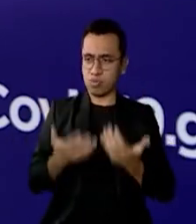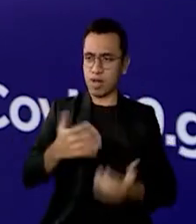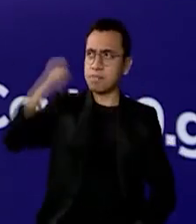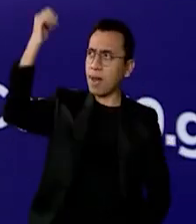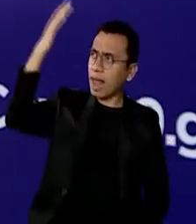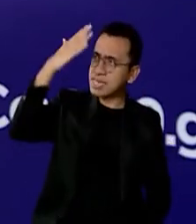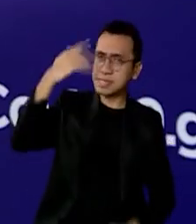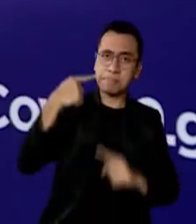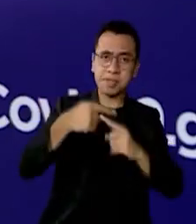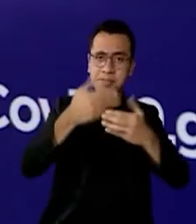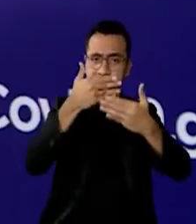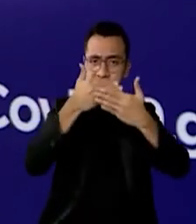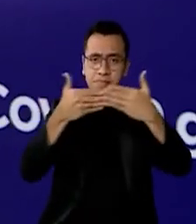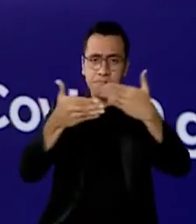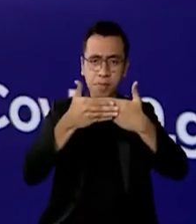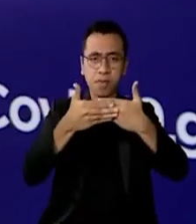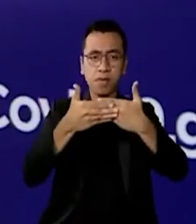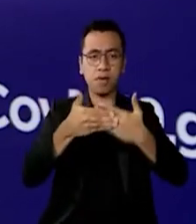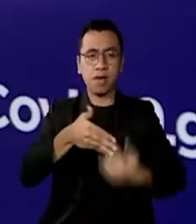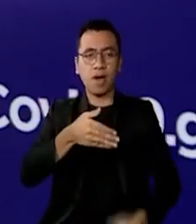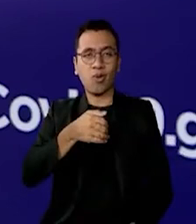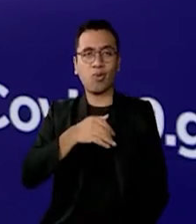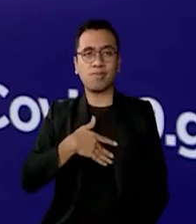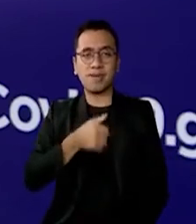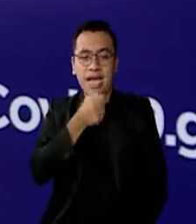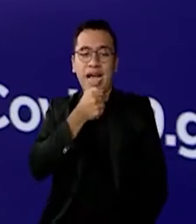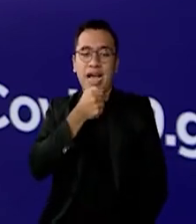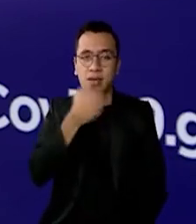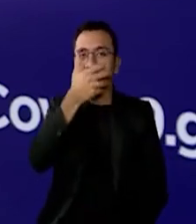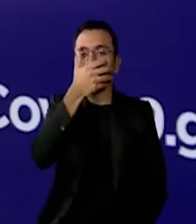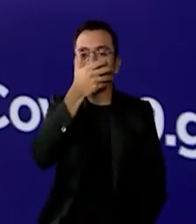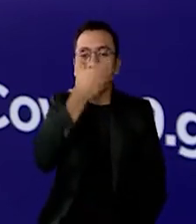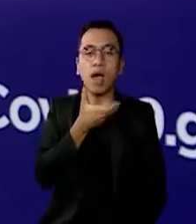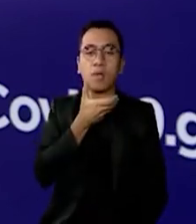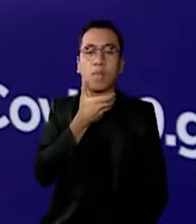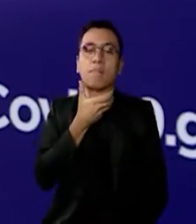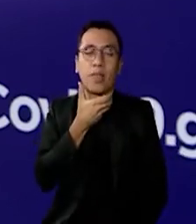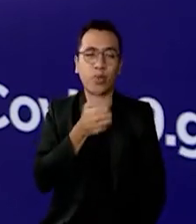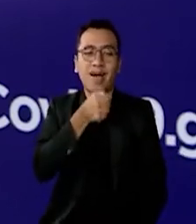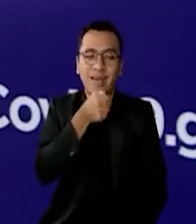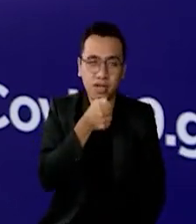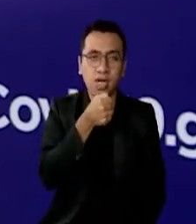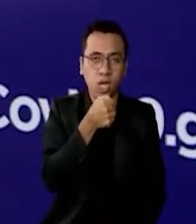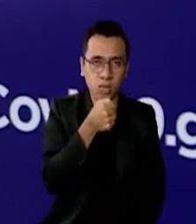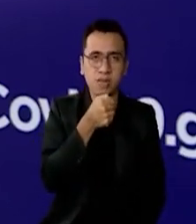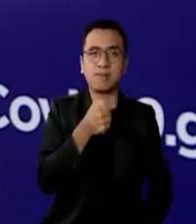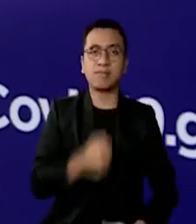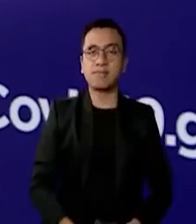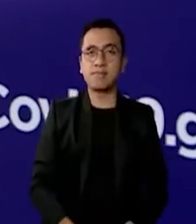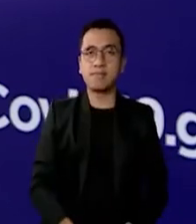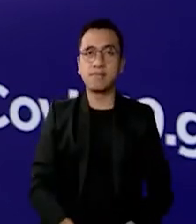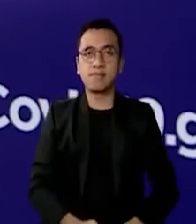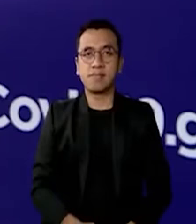berlapis-lapis Akhirnya saya membantu kan diri no jadi saya buka membantu kan diri saya Dan